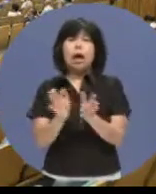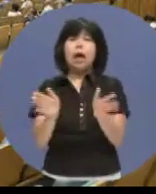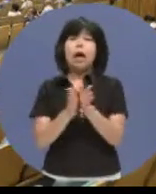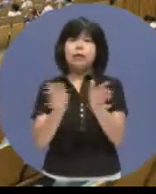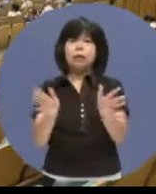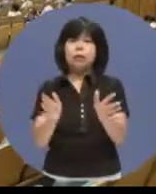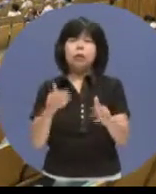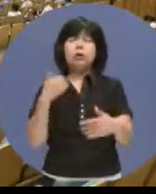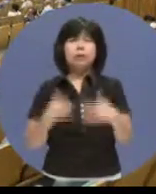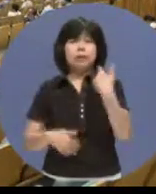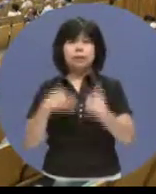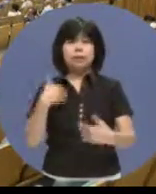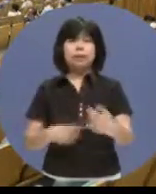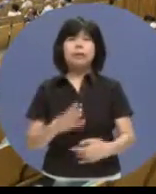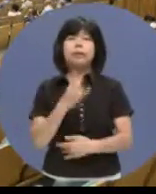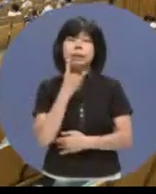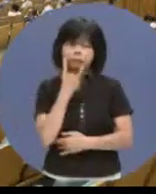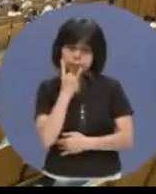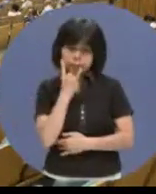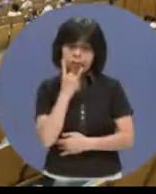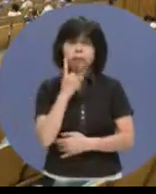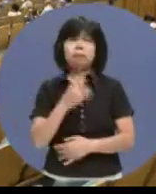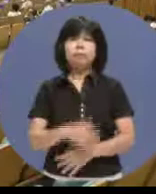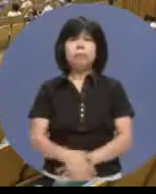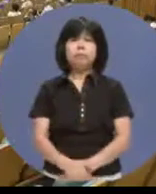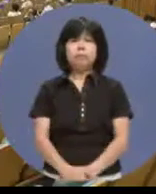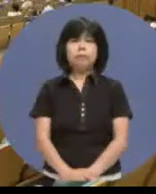らなる期待に胸を膨らませていました。